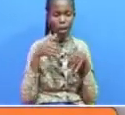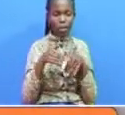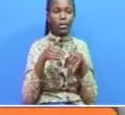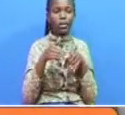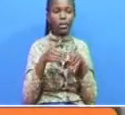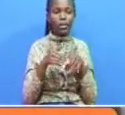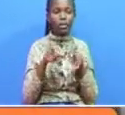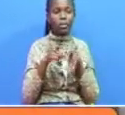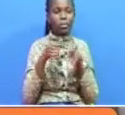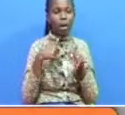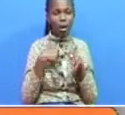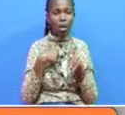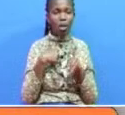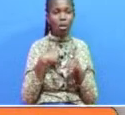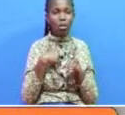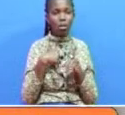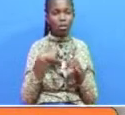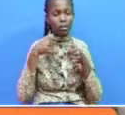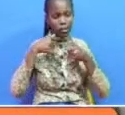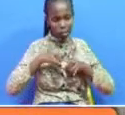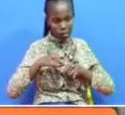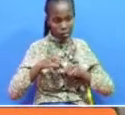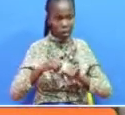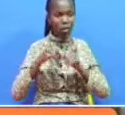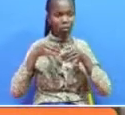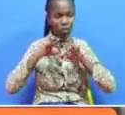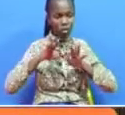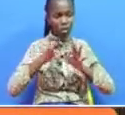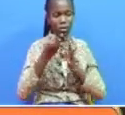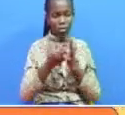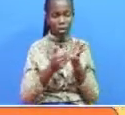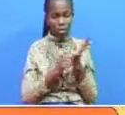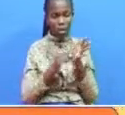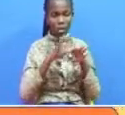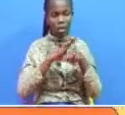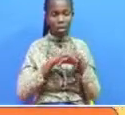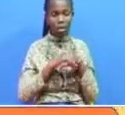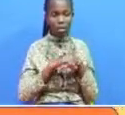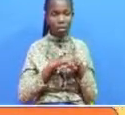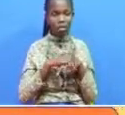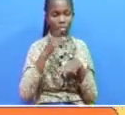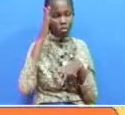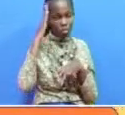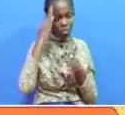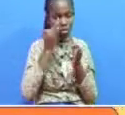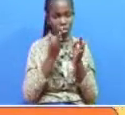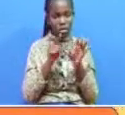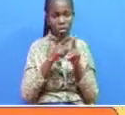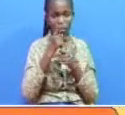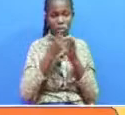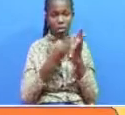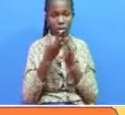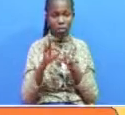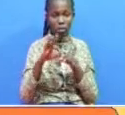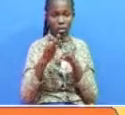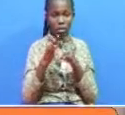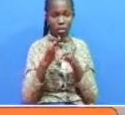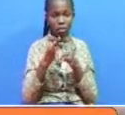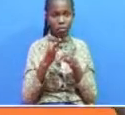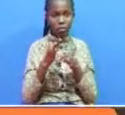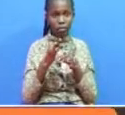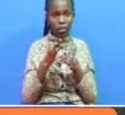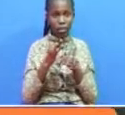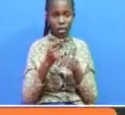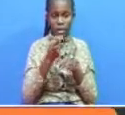na kuzukuma, na tuwa kuata mbemba, ni ukuithi ya muhima nya. Anawiyo bofe edhi nwa weta anyu wakwa sabali wakilita muyumbu wa kituyo dhiloni wa